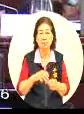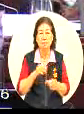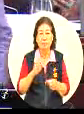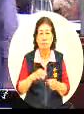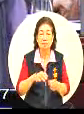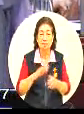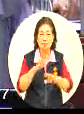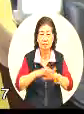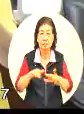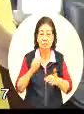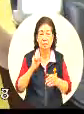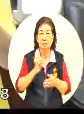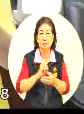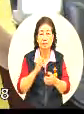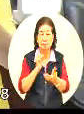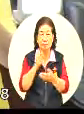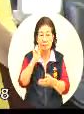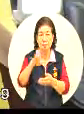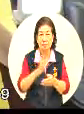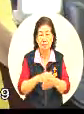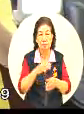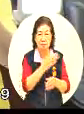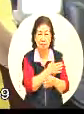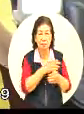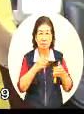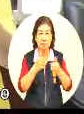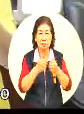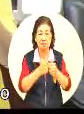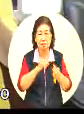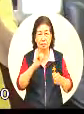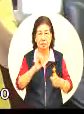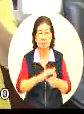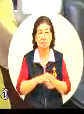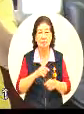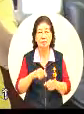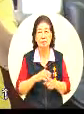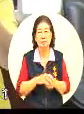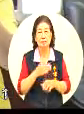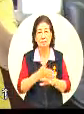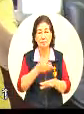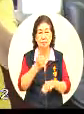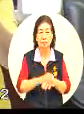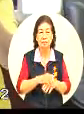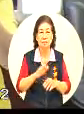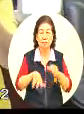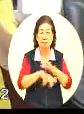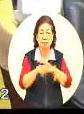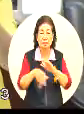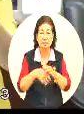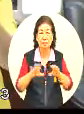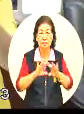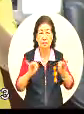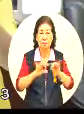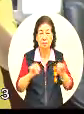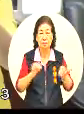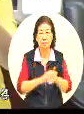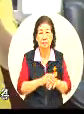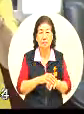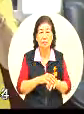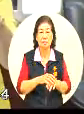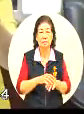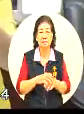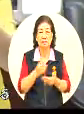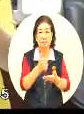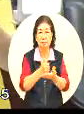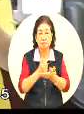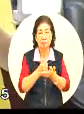谢谢。 谢谢陈市长哦。感谢哈、哦，因为他这个空地，我麻烦市长还有